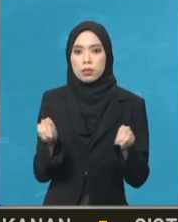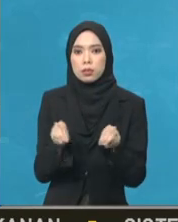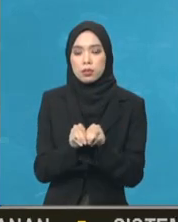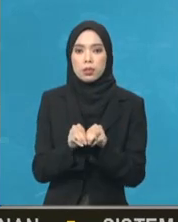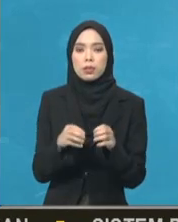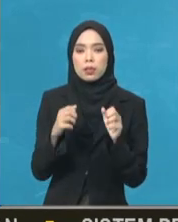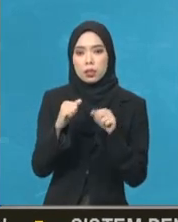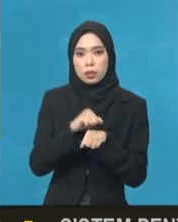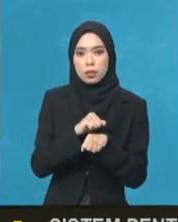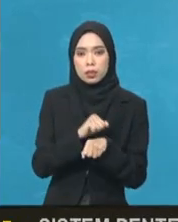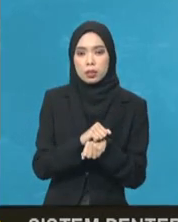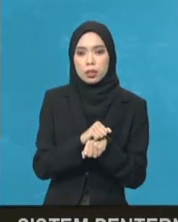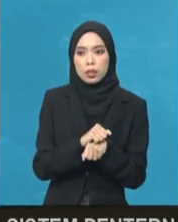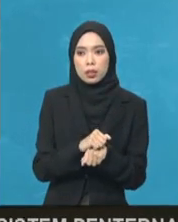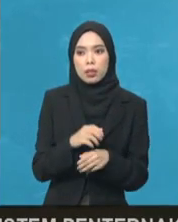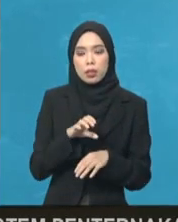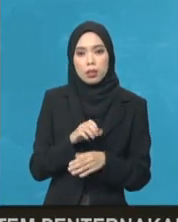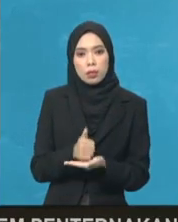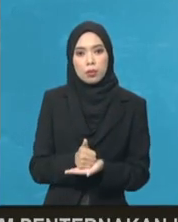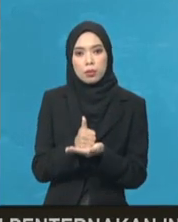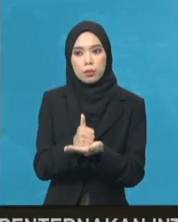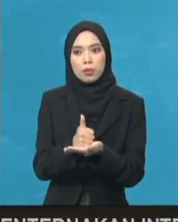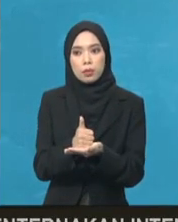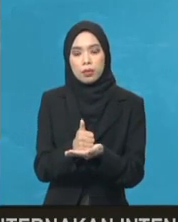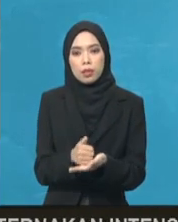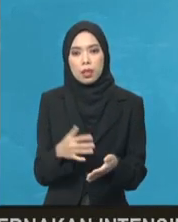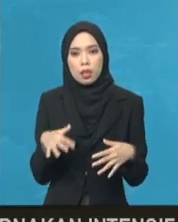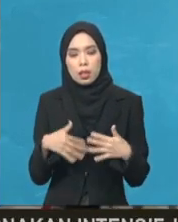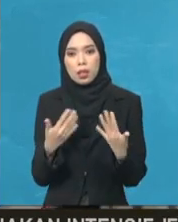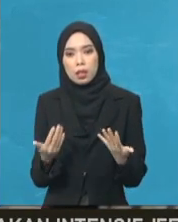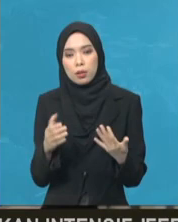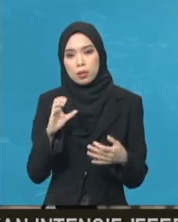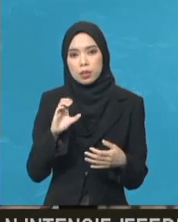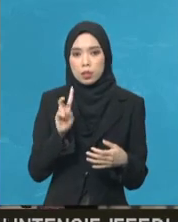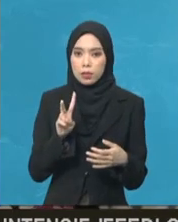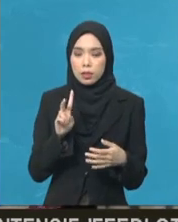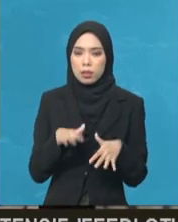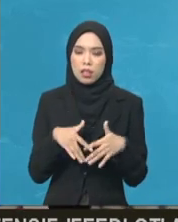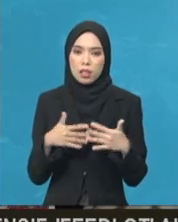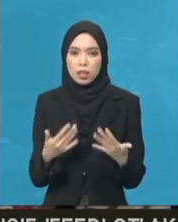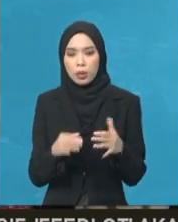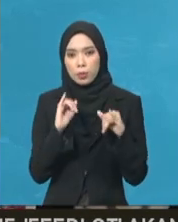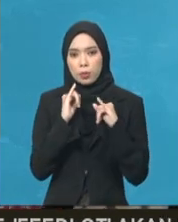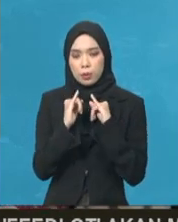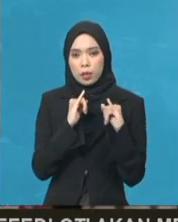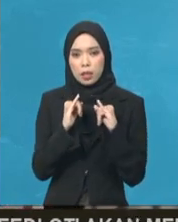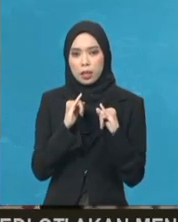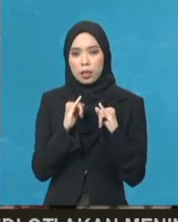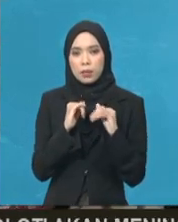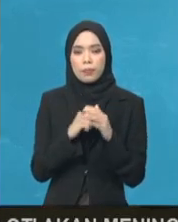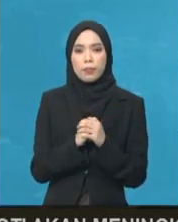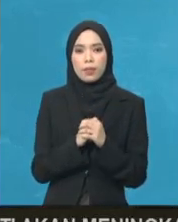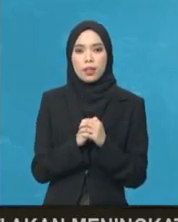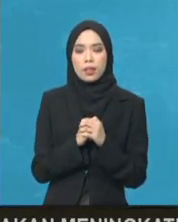dalam kalian atau bersemuka serta membantu dalam teknik clevite dan tips temuduga orang ramai